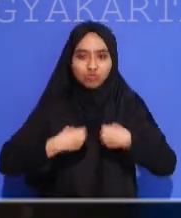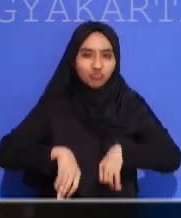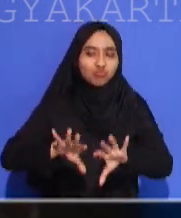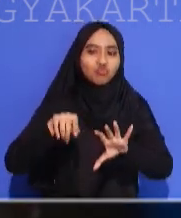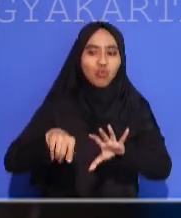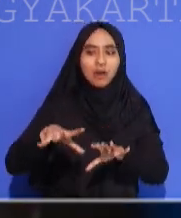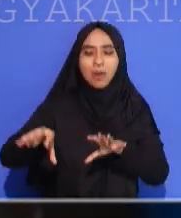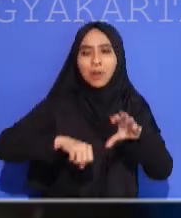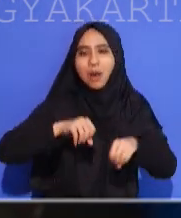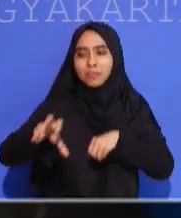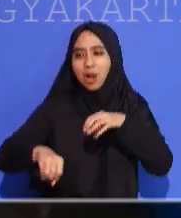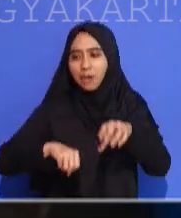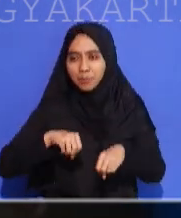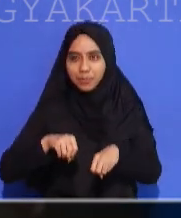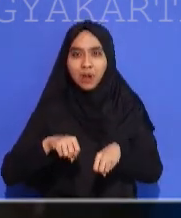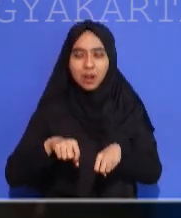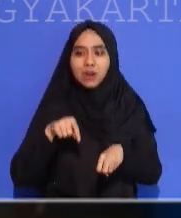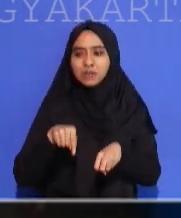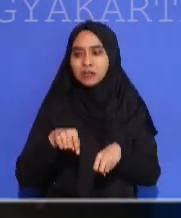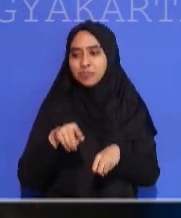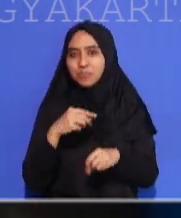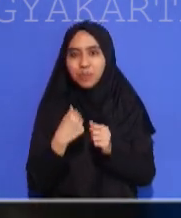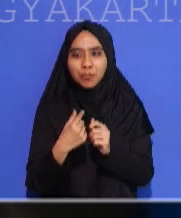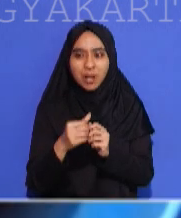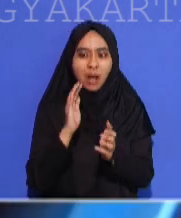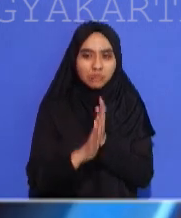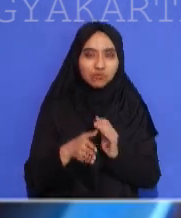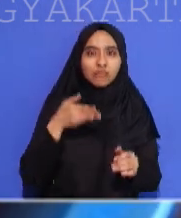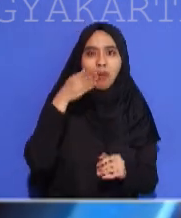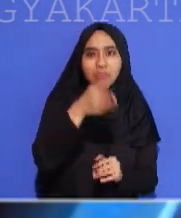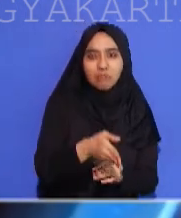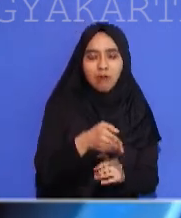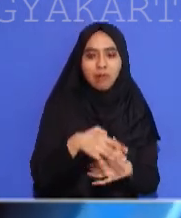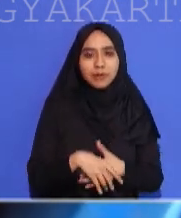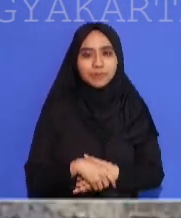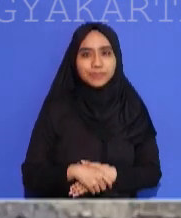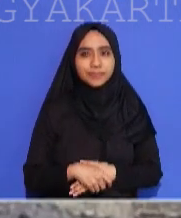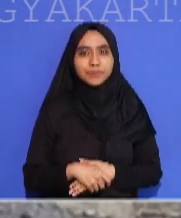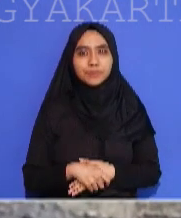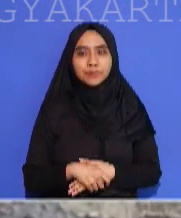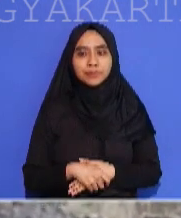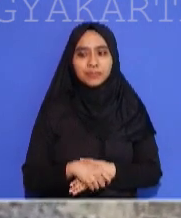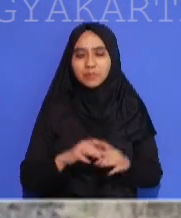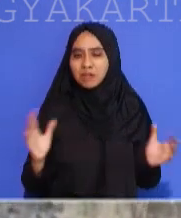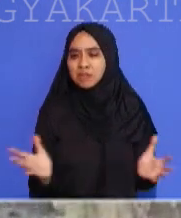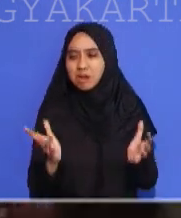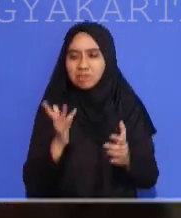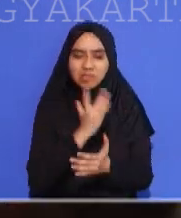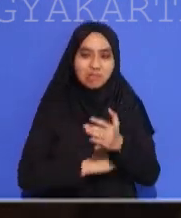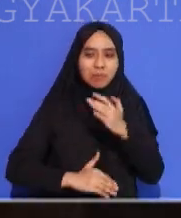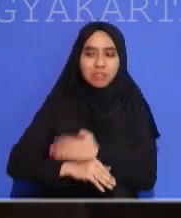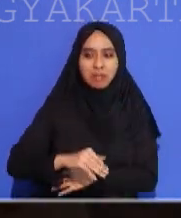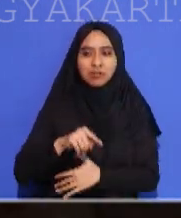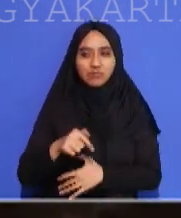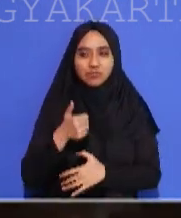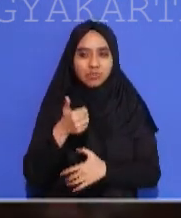diambil sendiri oleh pedagang dan pembeli yang datang langsung ke kandang ternak peternakan yang dikelola penyandang disabilitas ini diharapkan